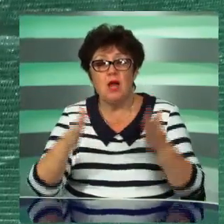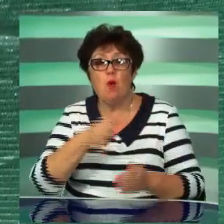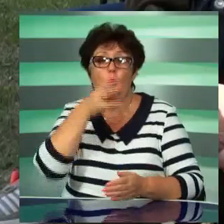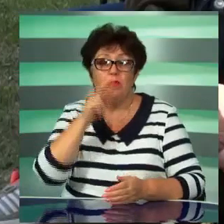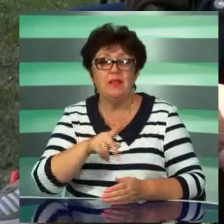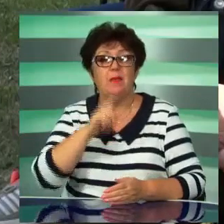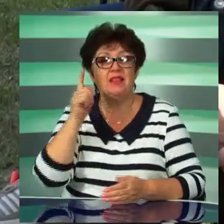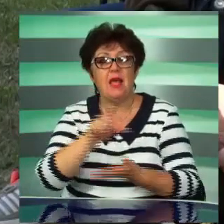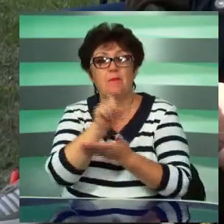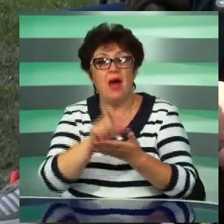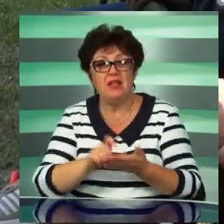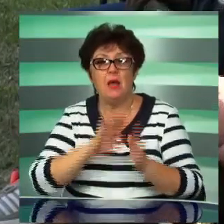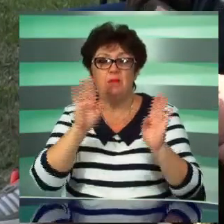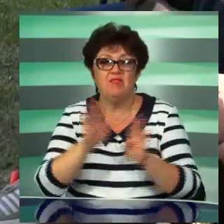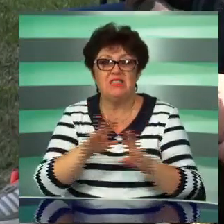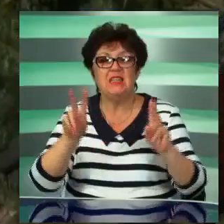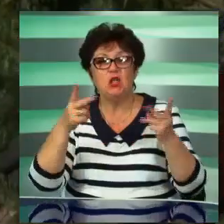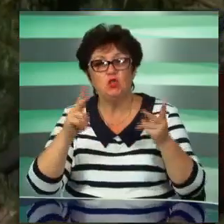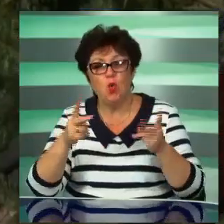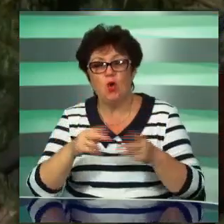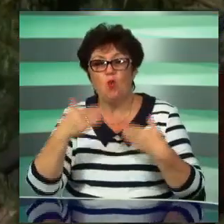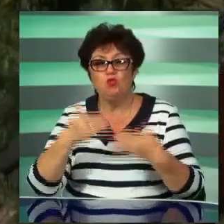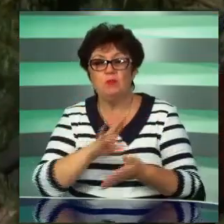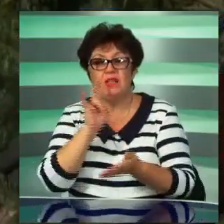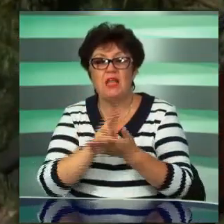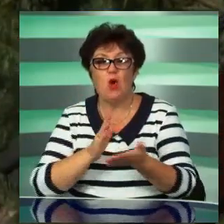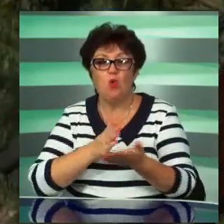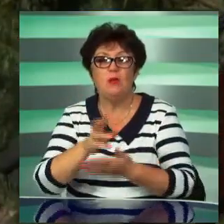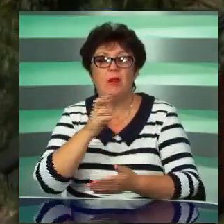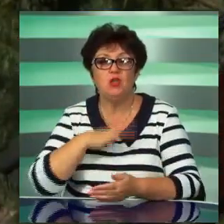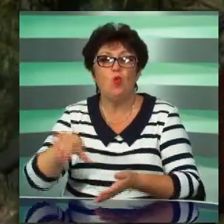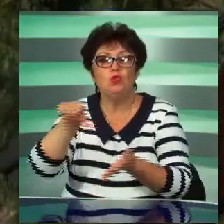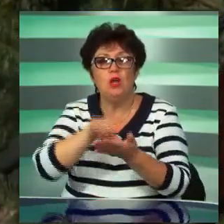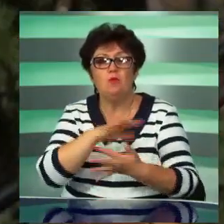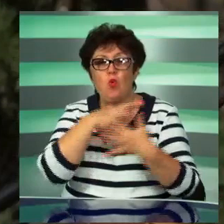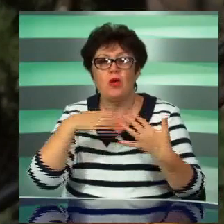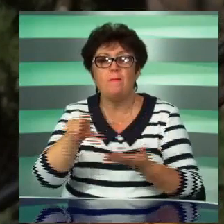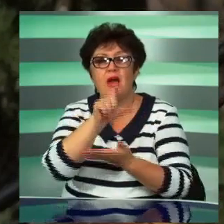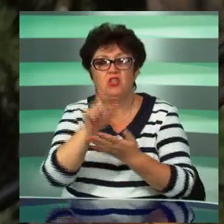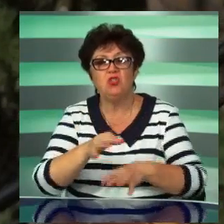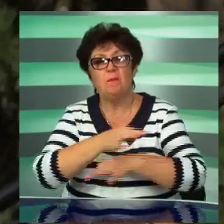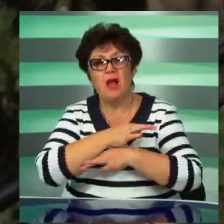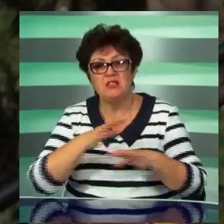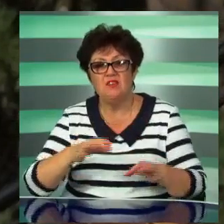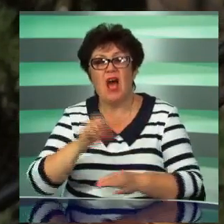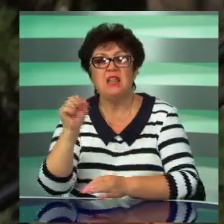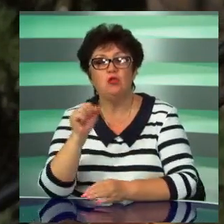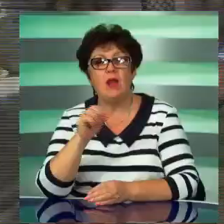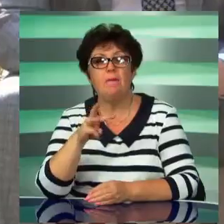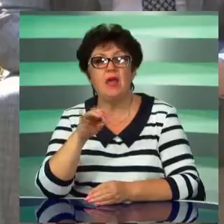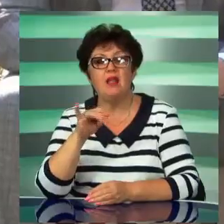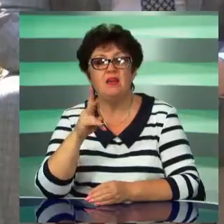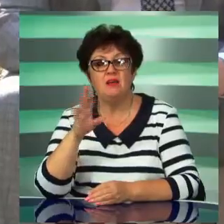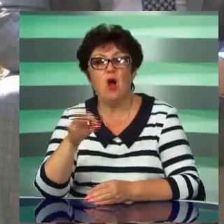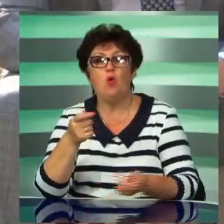опытные и молодые поэты, певцы и танцоры. Уже постоянный гость Брянщины, участник многих поэтических праздников Анатолий